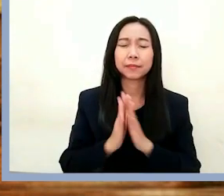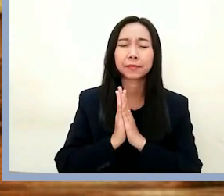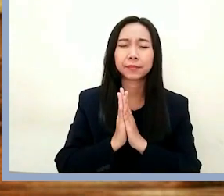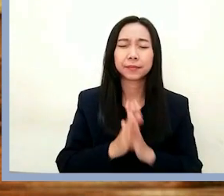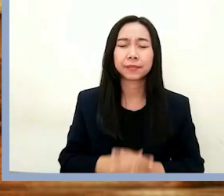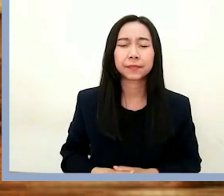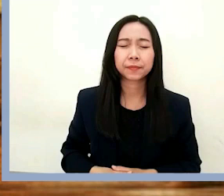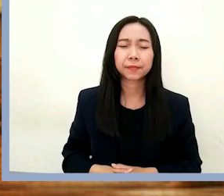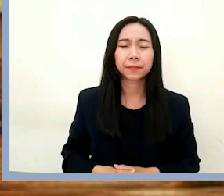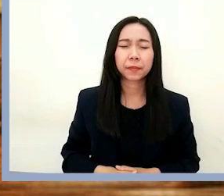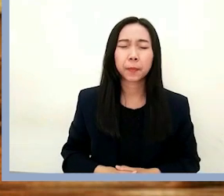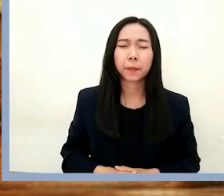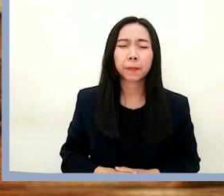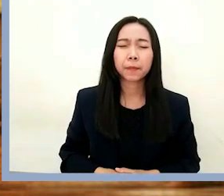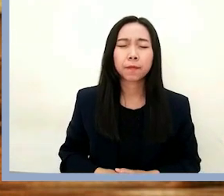Tuhan